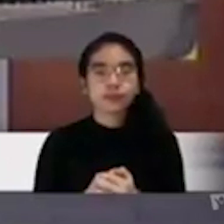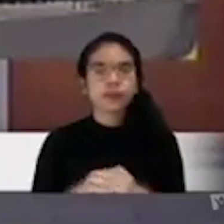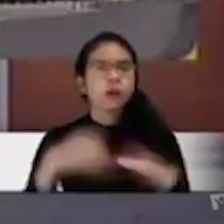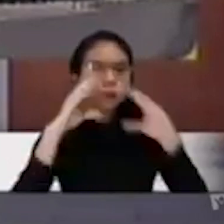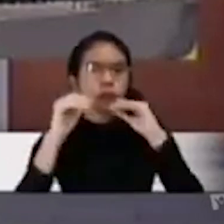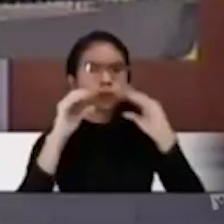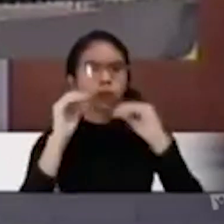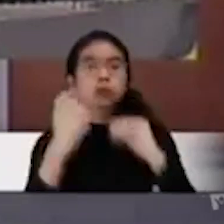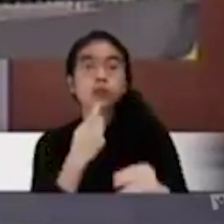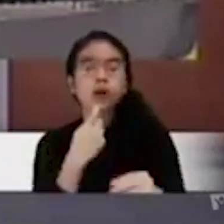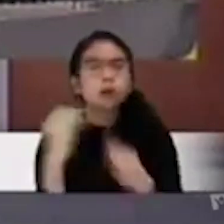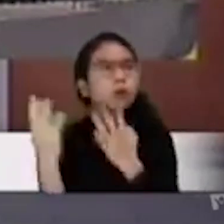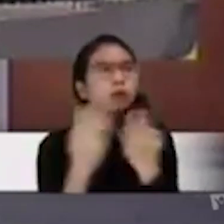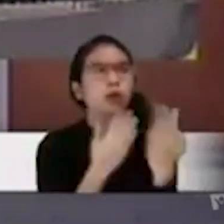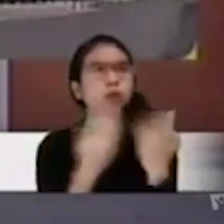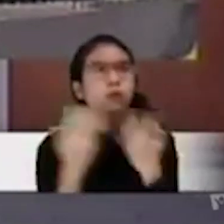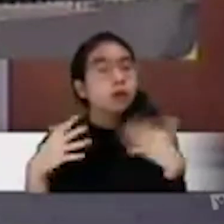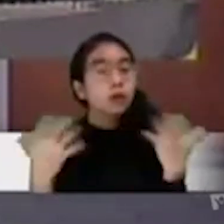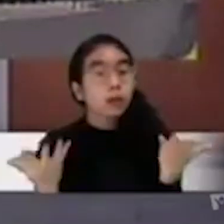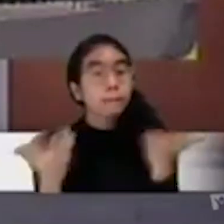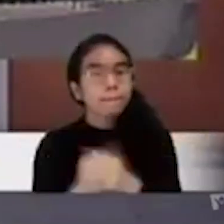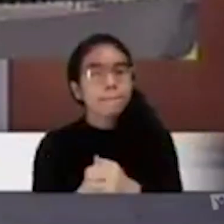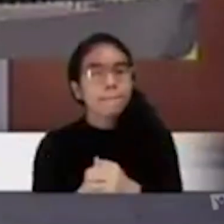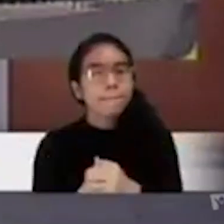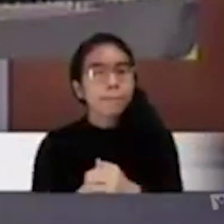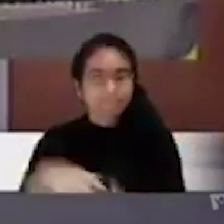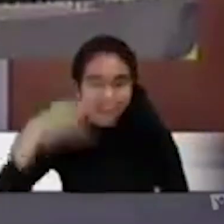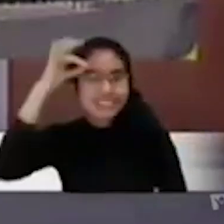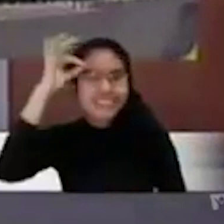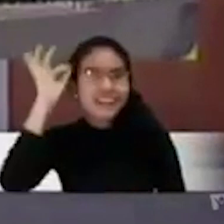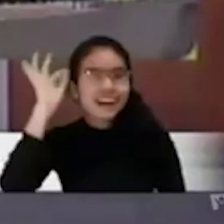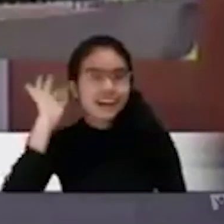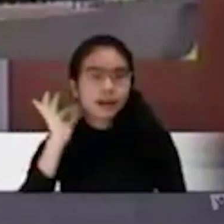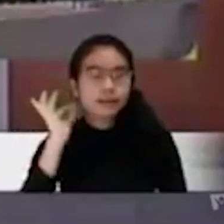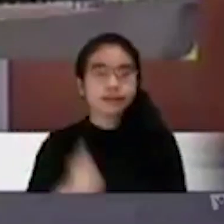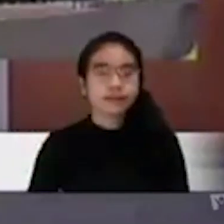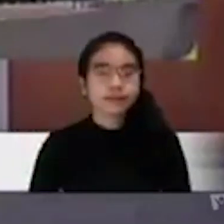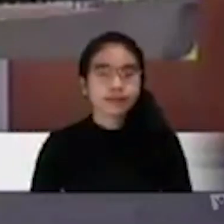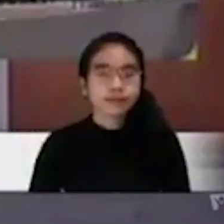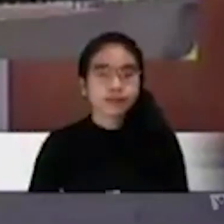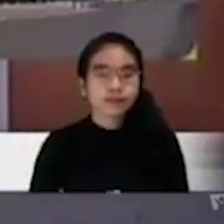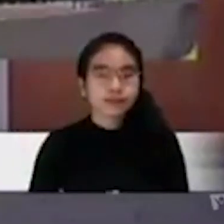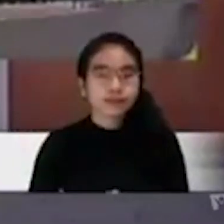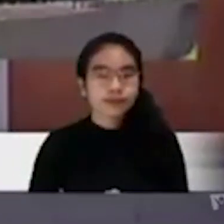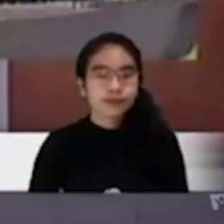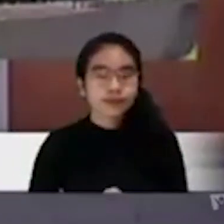adalah sejarah. Jas merah, jangan